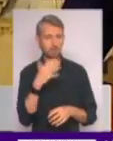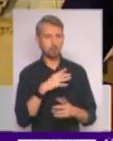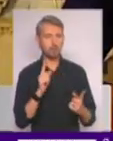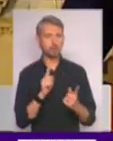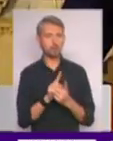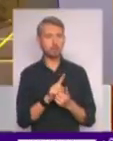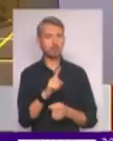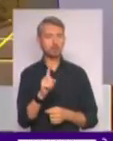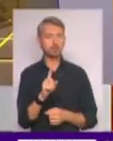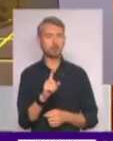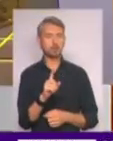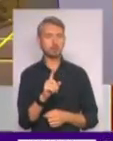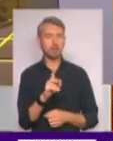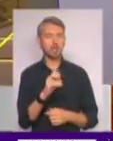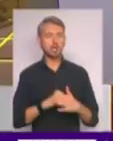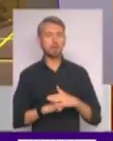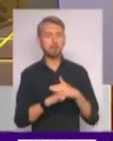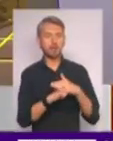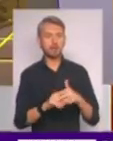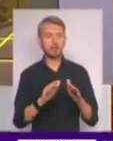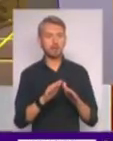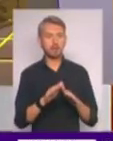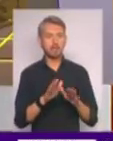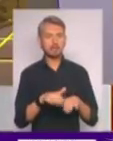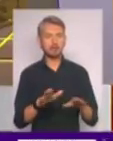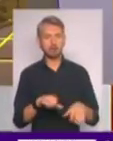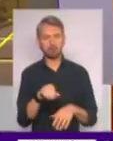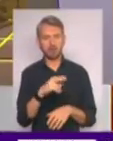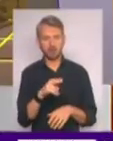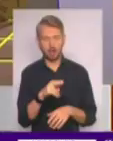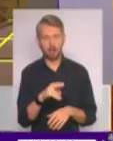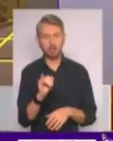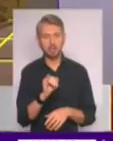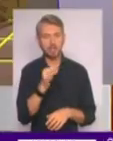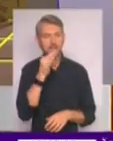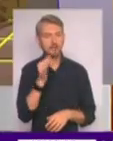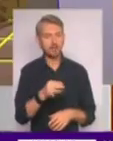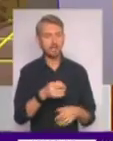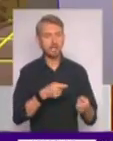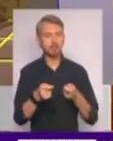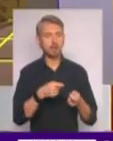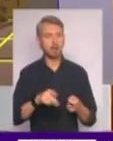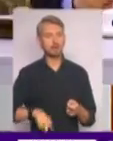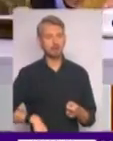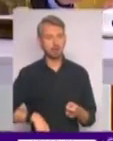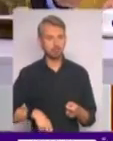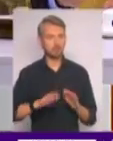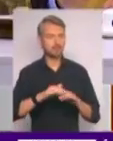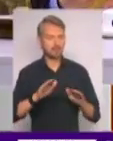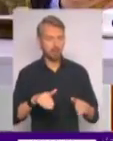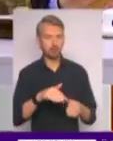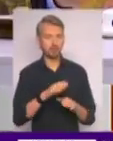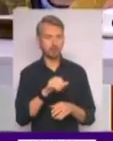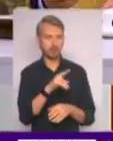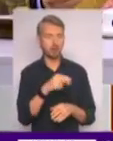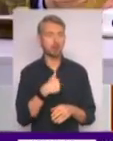зустріч на базі, скажімо так, дитячого садка і звіт керівника дитячого садка. І я просто поставив